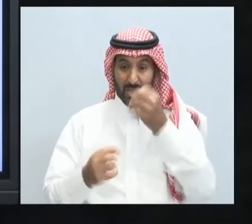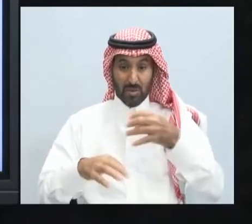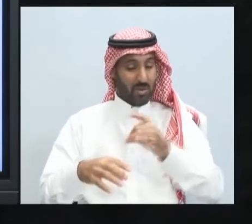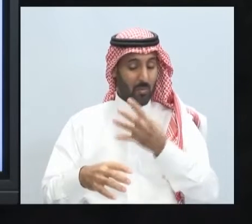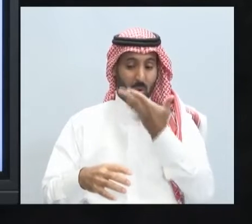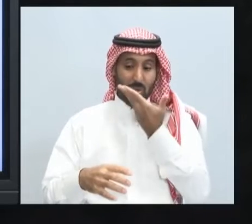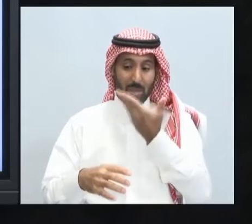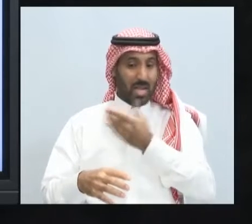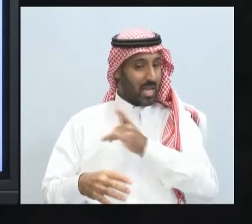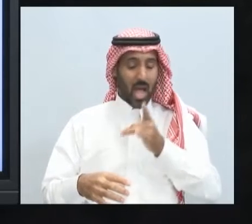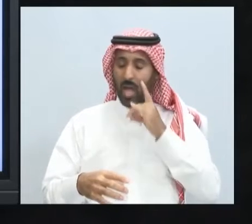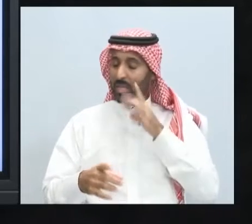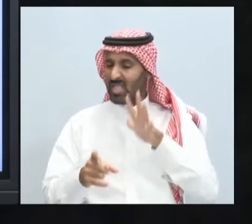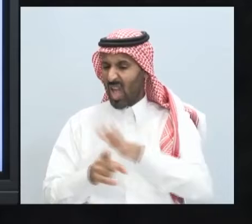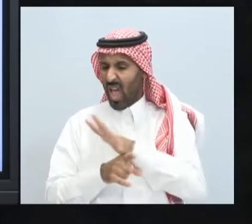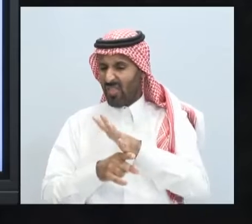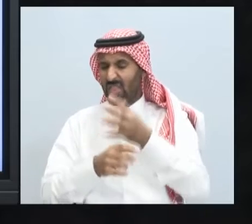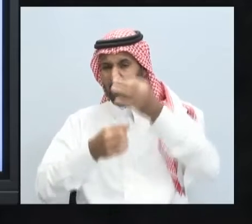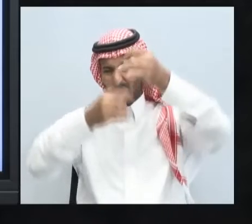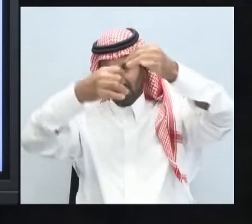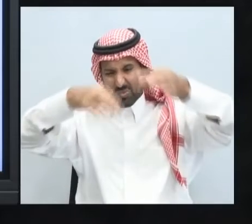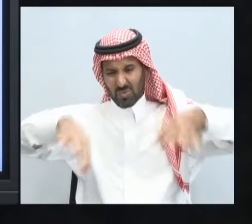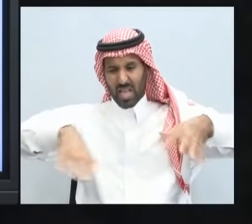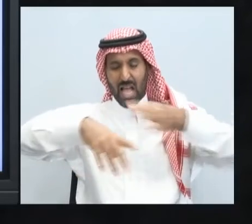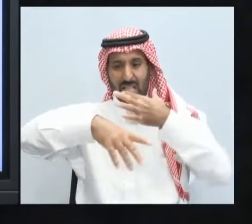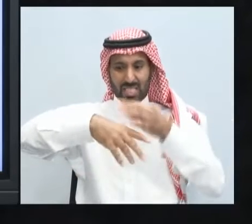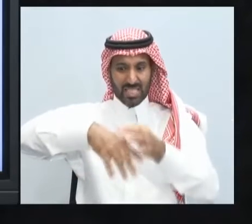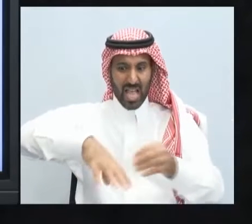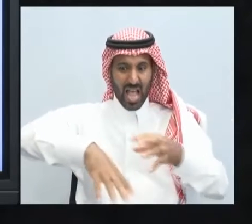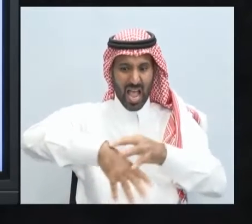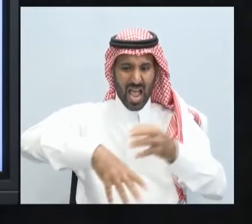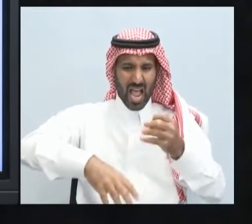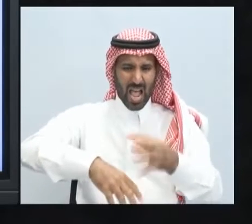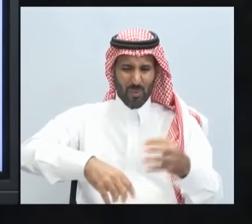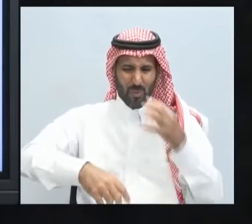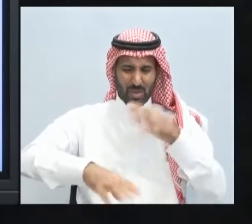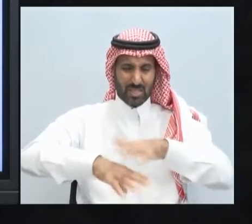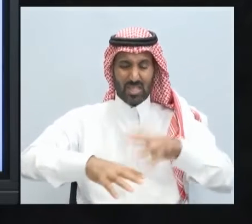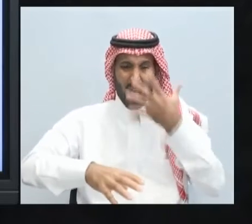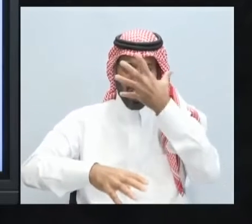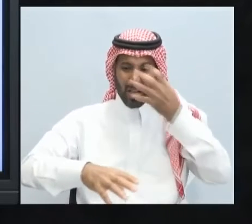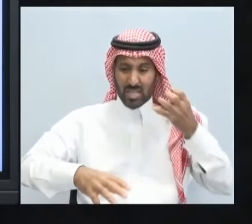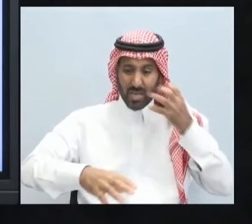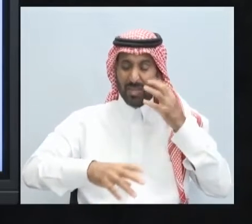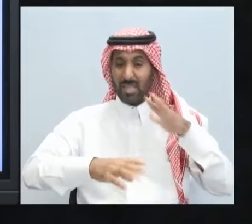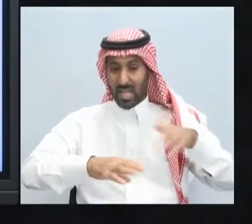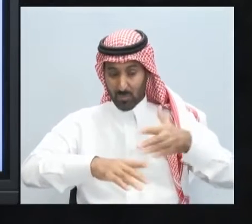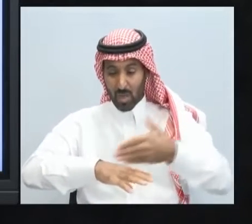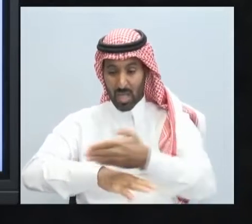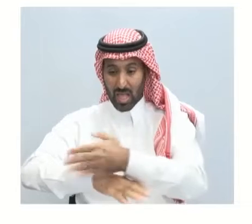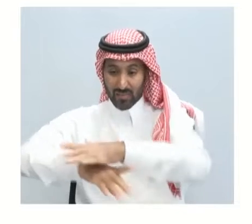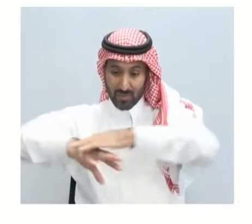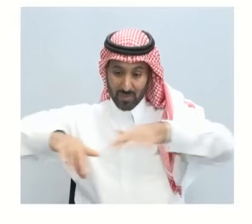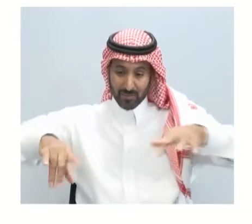يؤثر هذه المواد الموجوده في المطر الحمضي على هذه المخلوقات المائيه